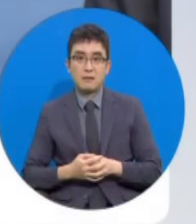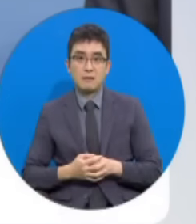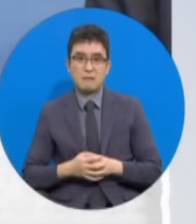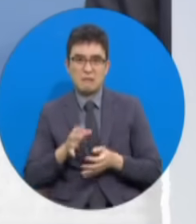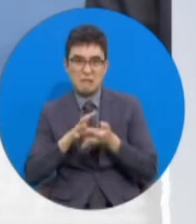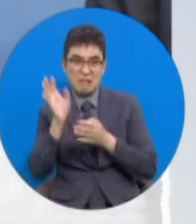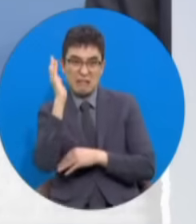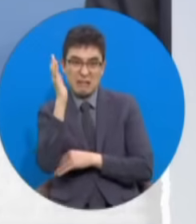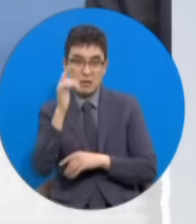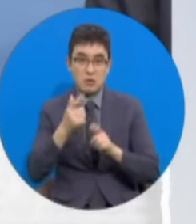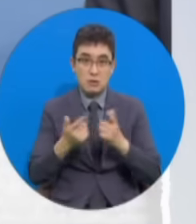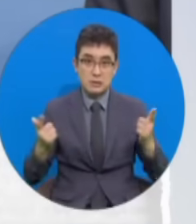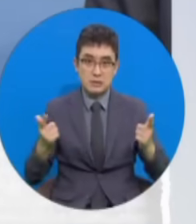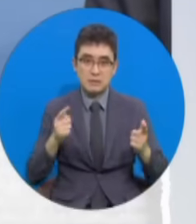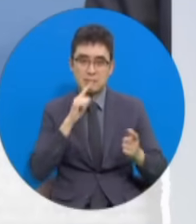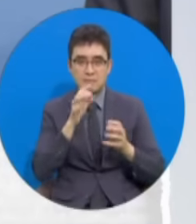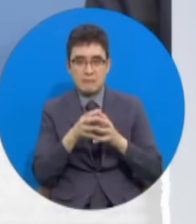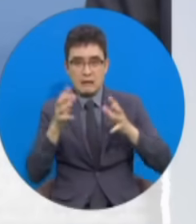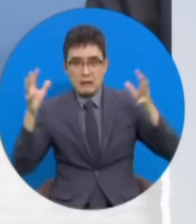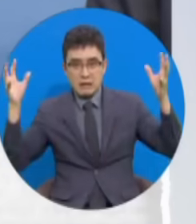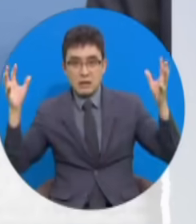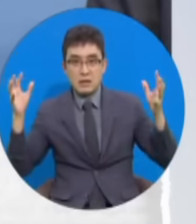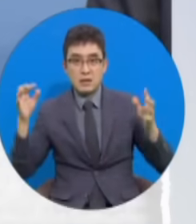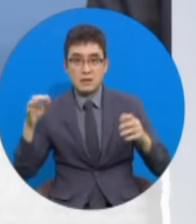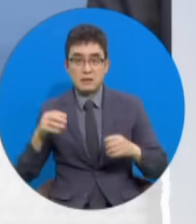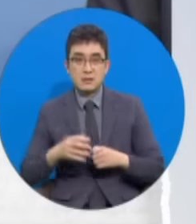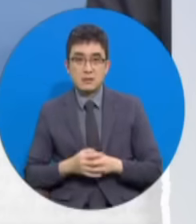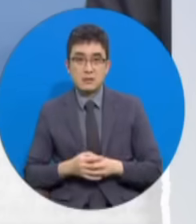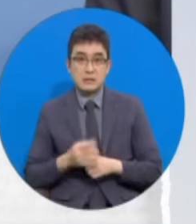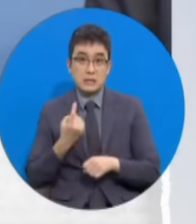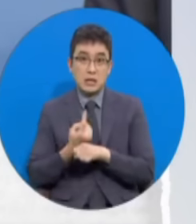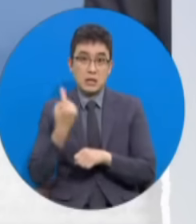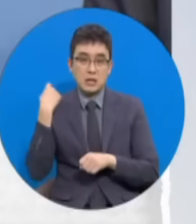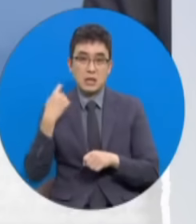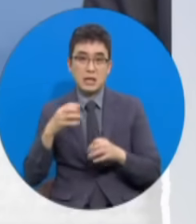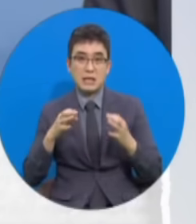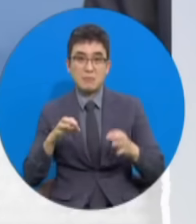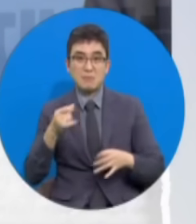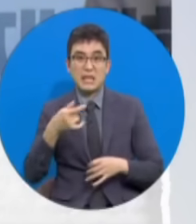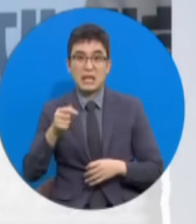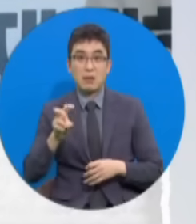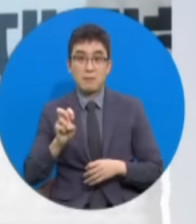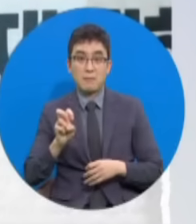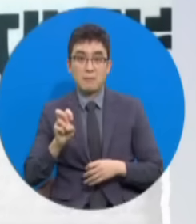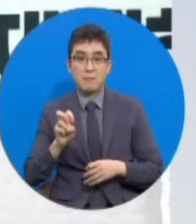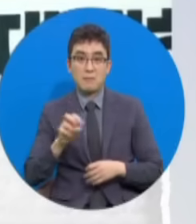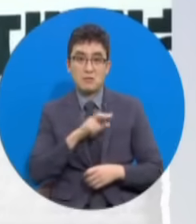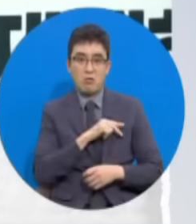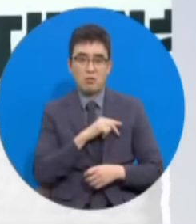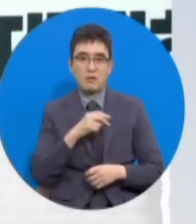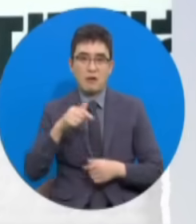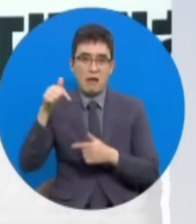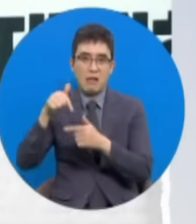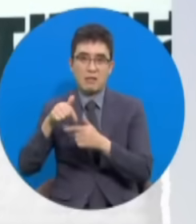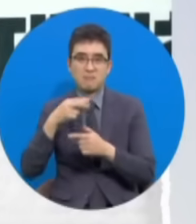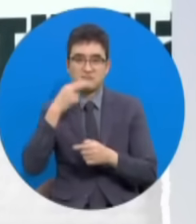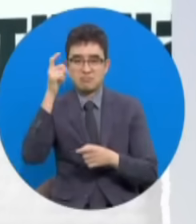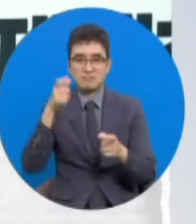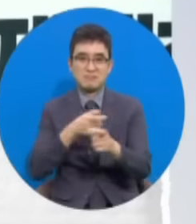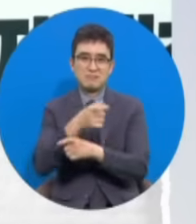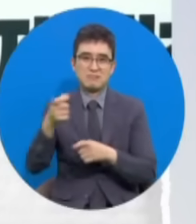무관하게 막 증폭되는 여기에 대한 과정들은 지난날 김의겸 의원의 청담동 술자리 의혹으로 충분히 민주당이 증명된 바 있다 이런